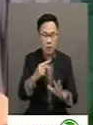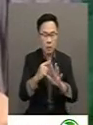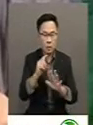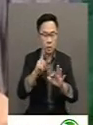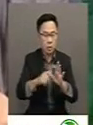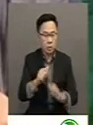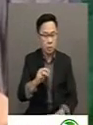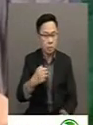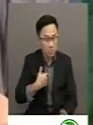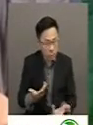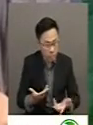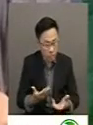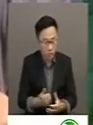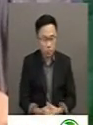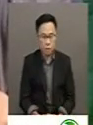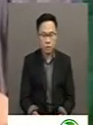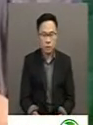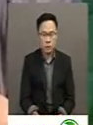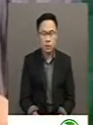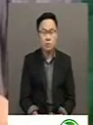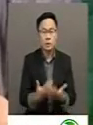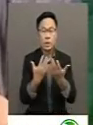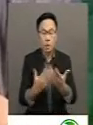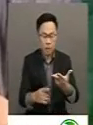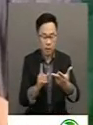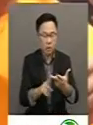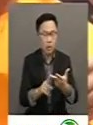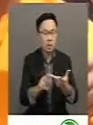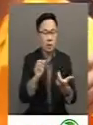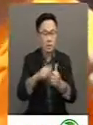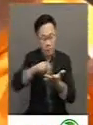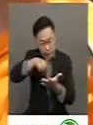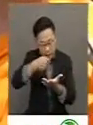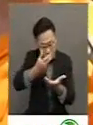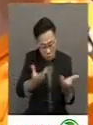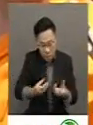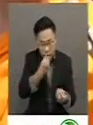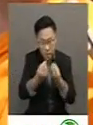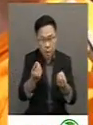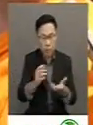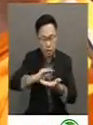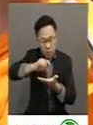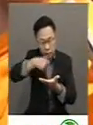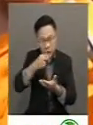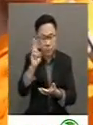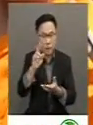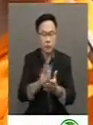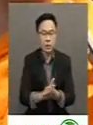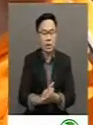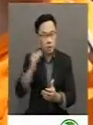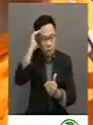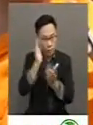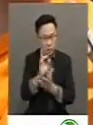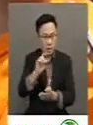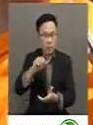จ้าหน้าที่ตำรวจหรือไม่นะคะนอกจากนี้มีกรณีเรื่องของอาหารได้รับข้อมูลมาว่าเข้ากล่องมื้อเที่ยงที่ได้รับจากเจ้าหน้า